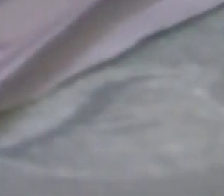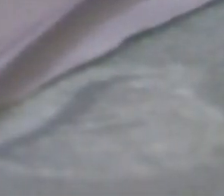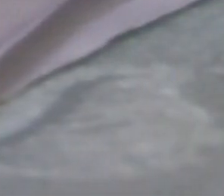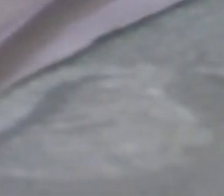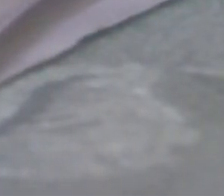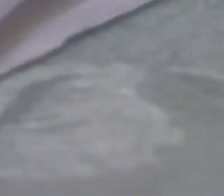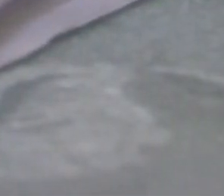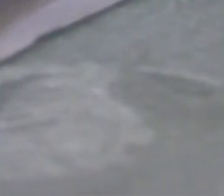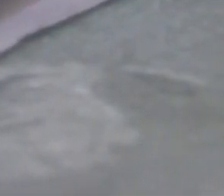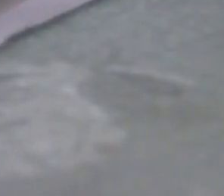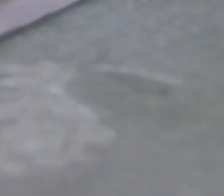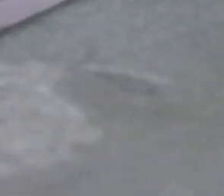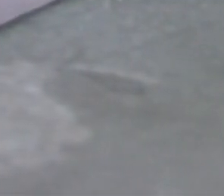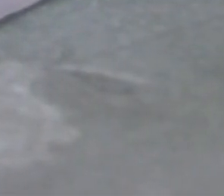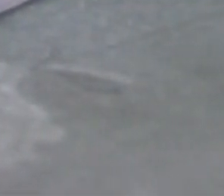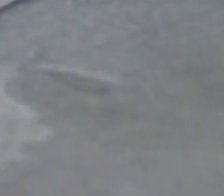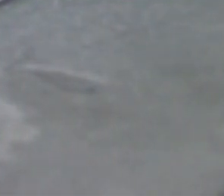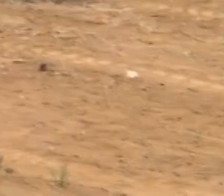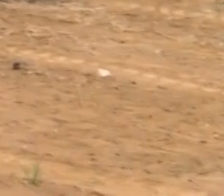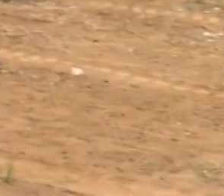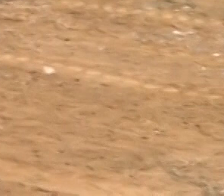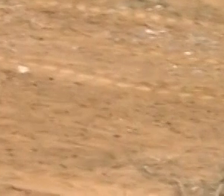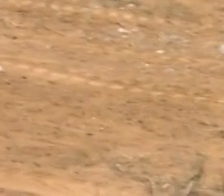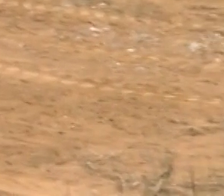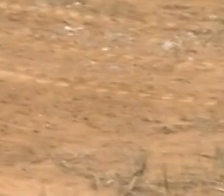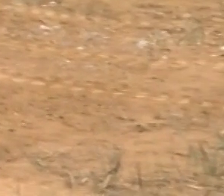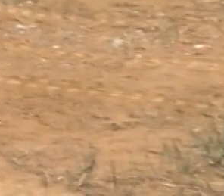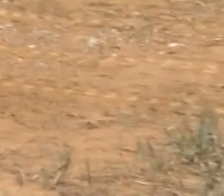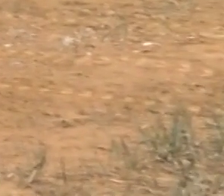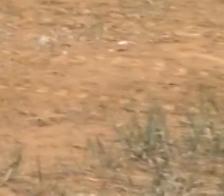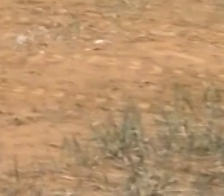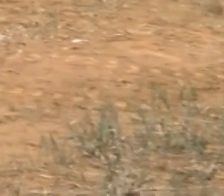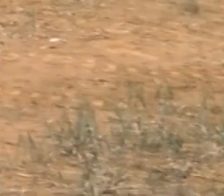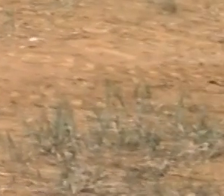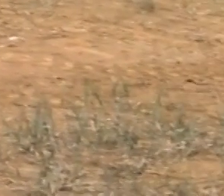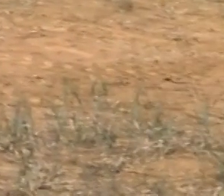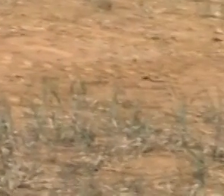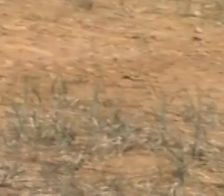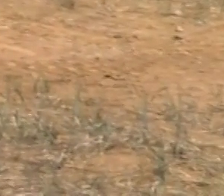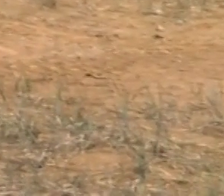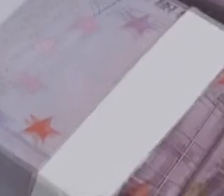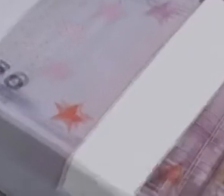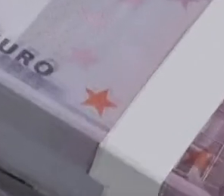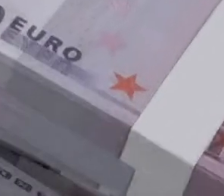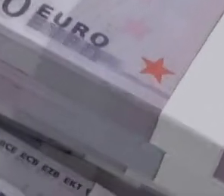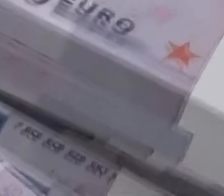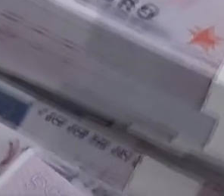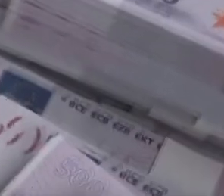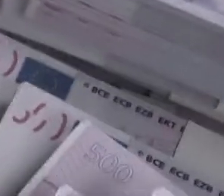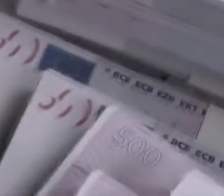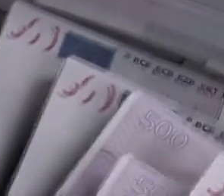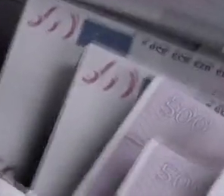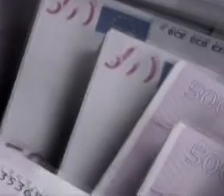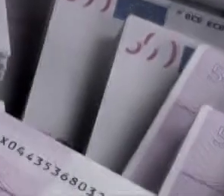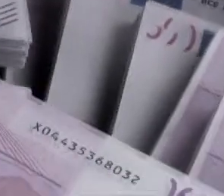javnem naročanju se uporablja za naročila blaga, storitev in gradenj splošnega značaja. Če vrednost naročila preseže 40 tisoč